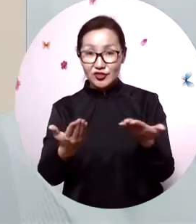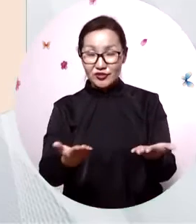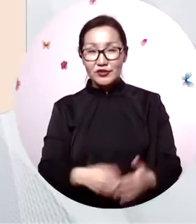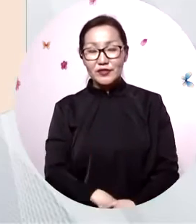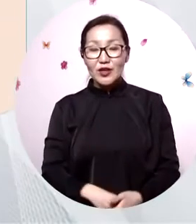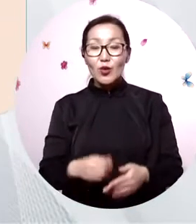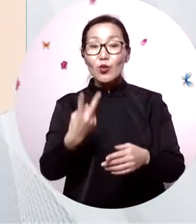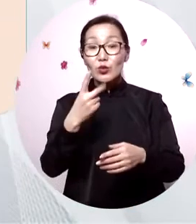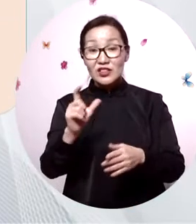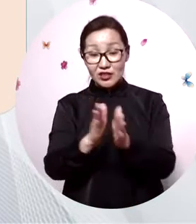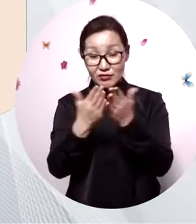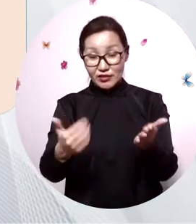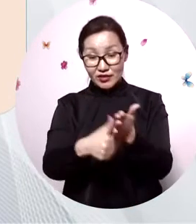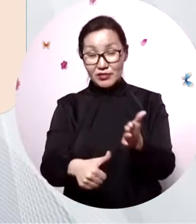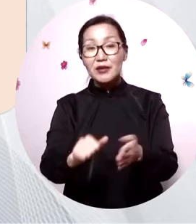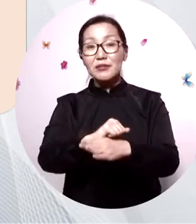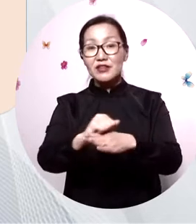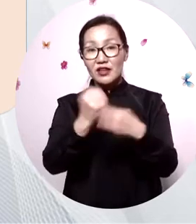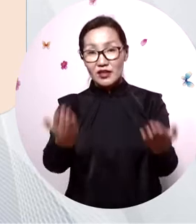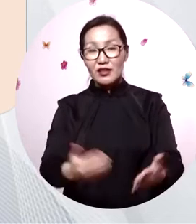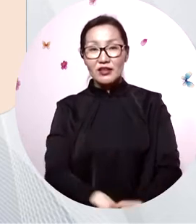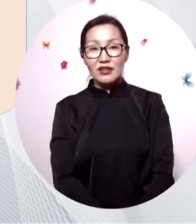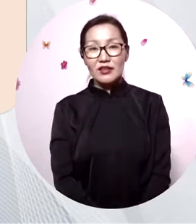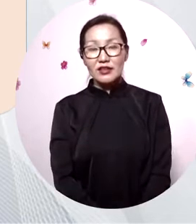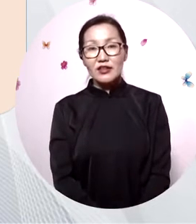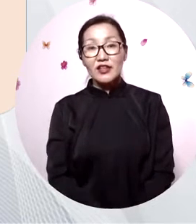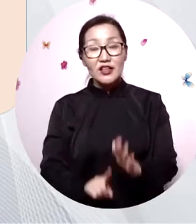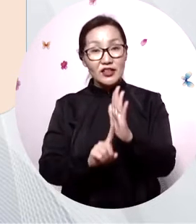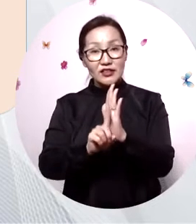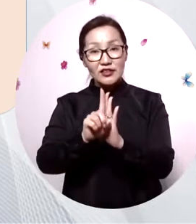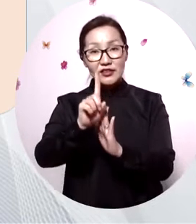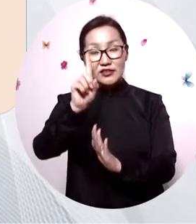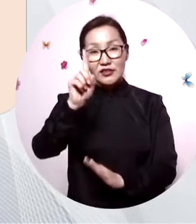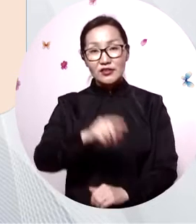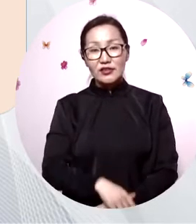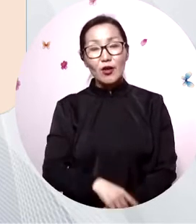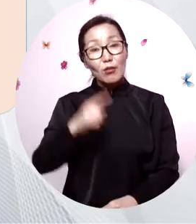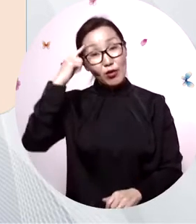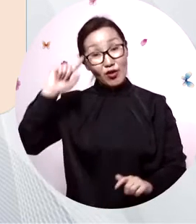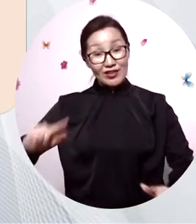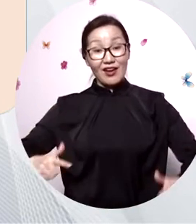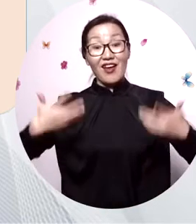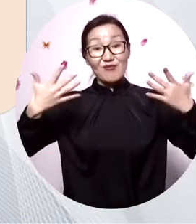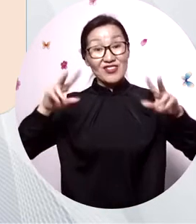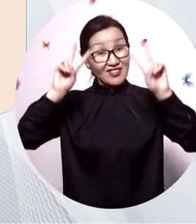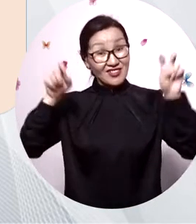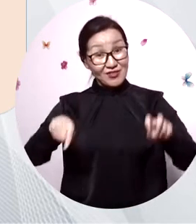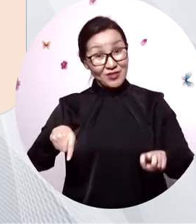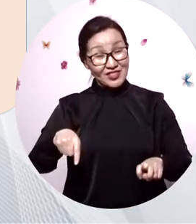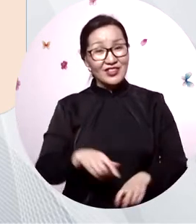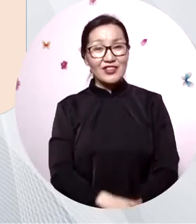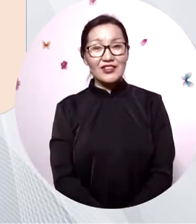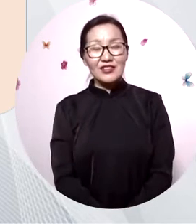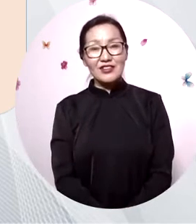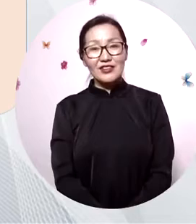явцгаая. Үзэг дэвтрээ бэлдээрэй. За ихний ихийг Монгол гайхамшиг гэсэн их байсан тийм